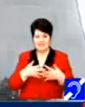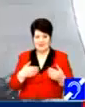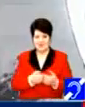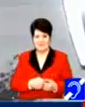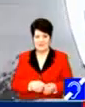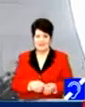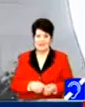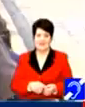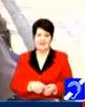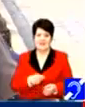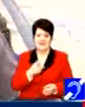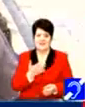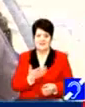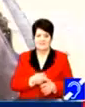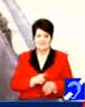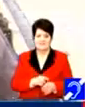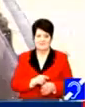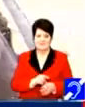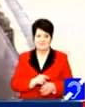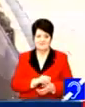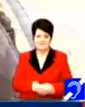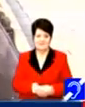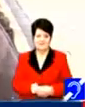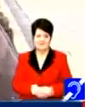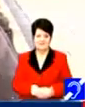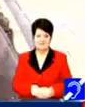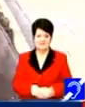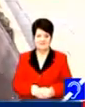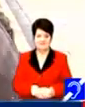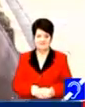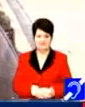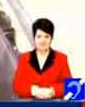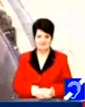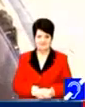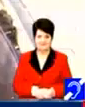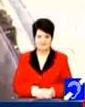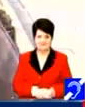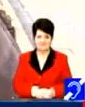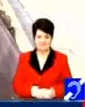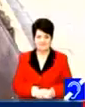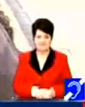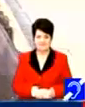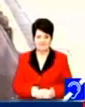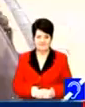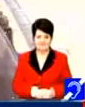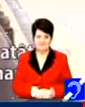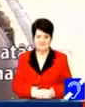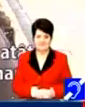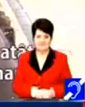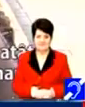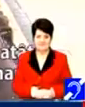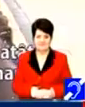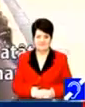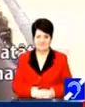amazing, it's a small winery, but to make it something special, and if you come here, the boss by self will show you basically how